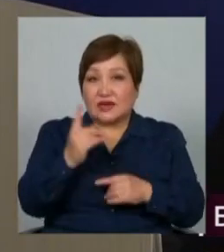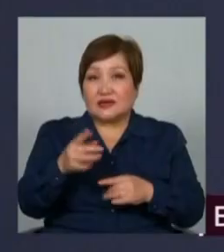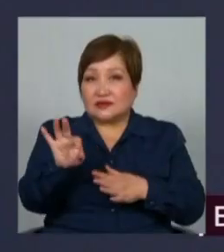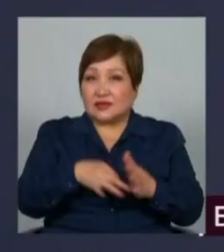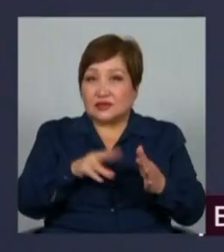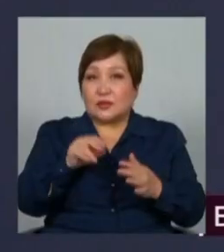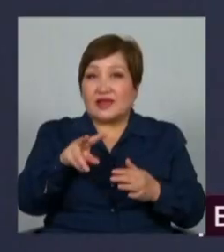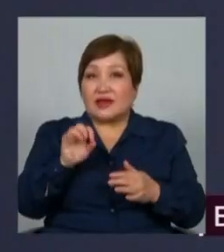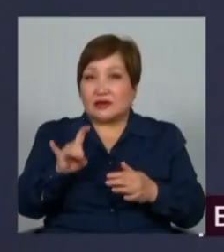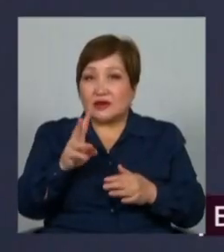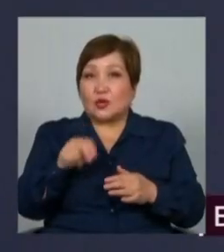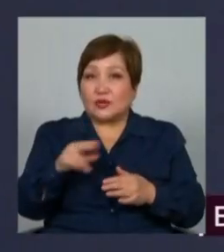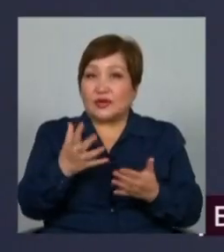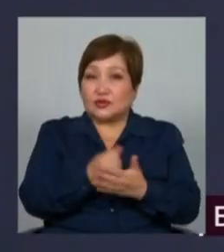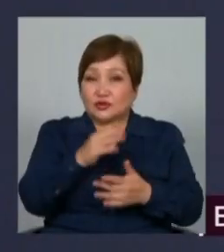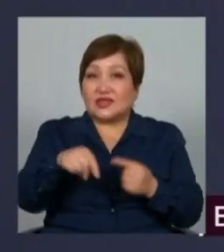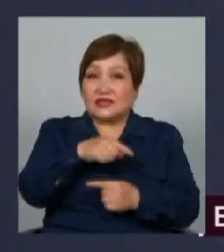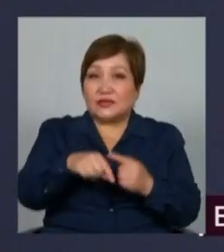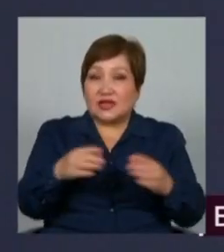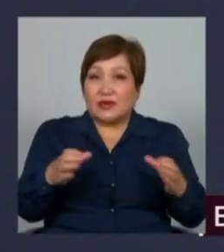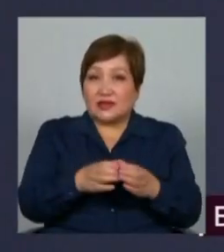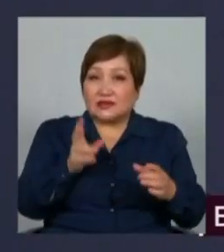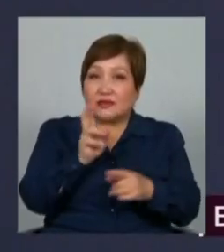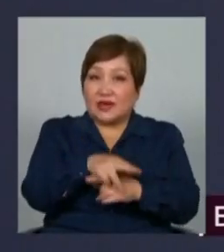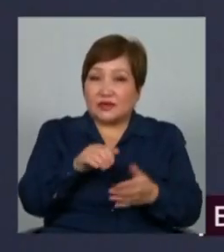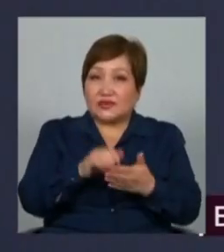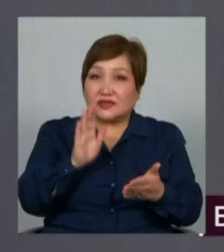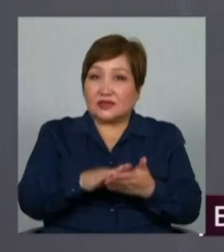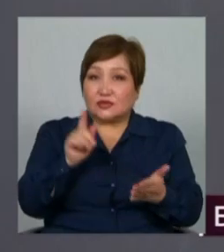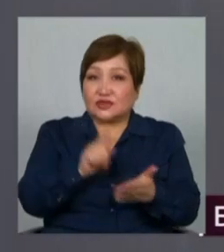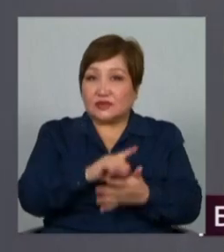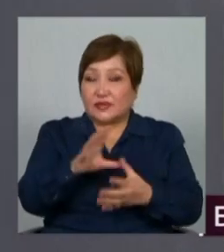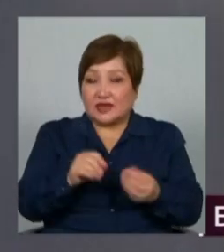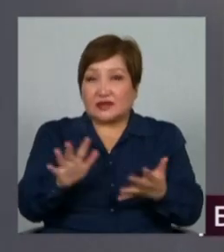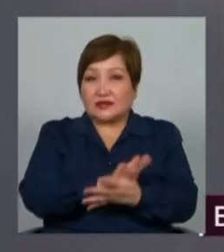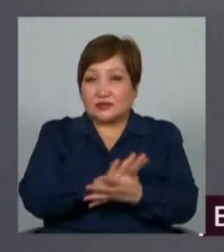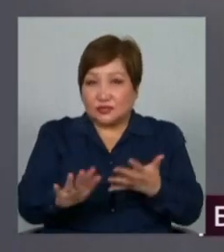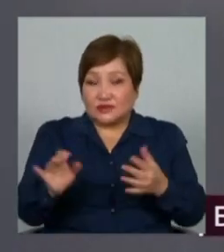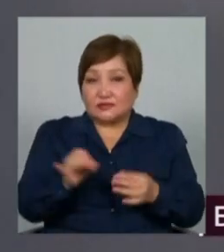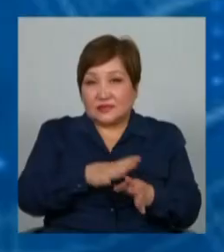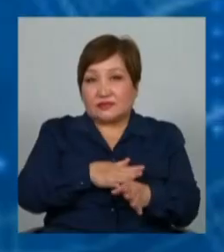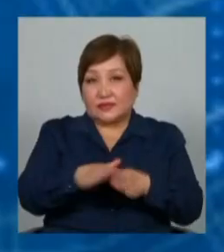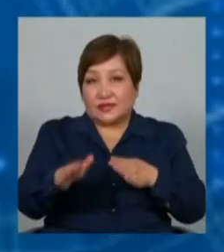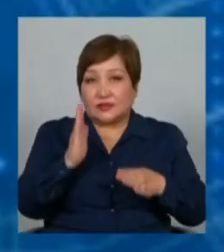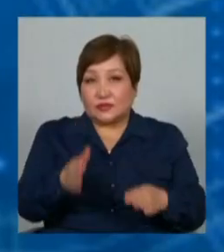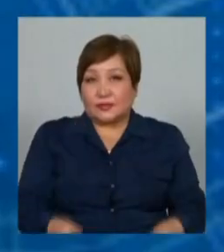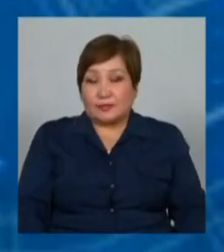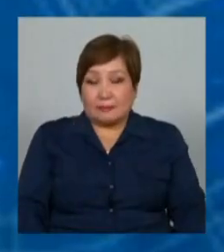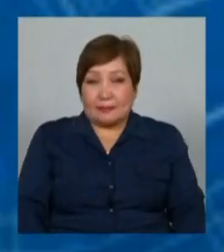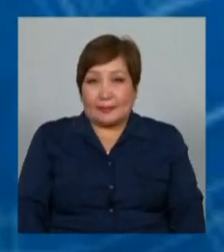алады. Кейін кәсіпкерлер палатасына барып тіркелуі шарт. Барлығы ақысыз негізде жүзеге асырылады.